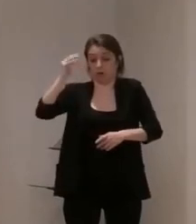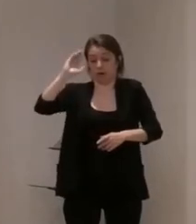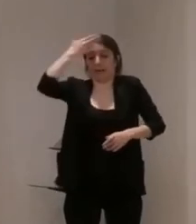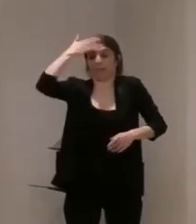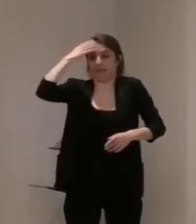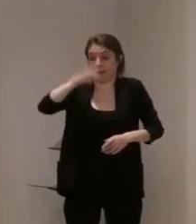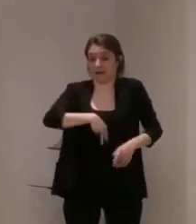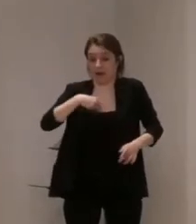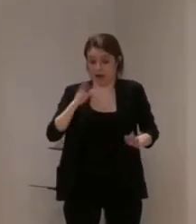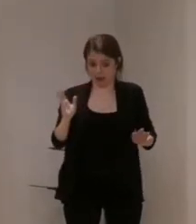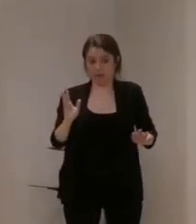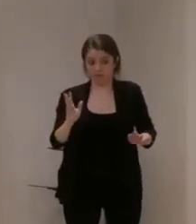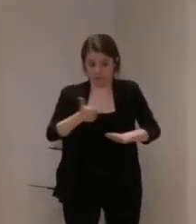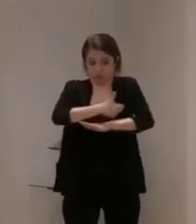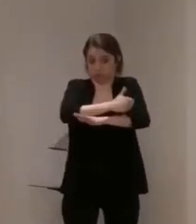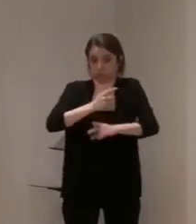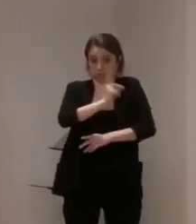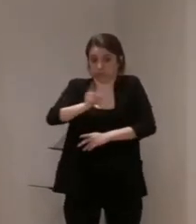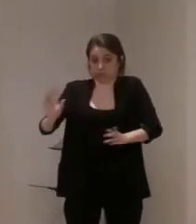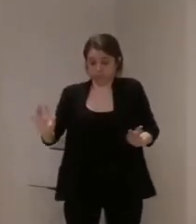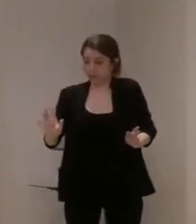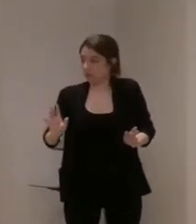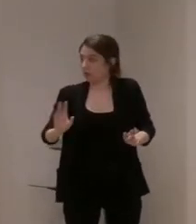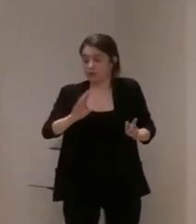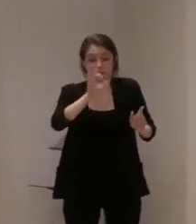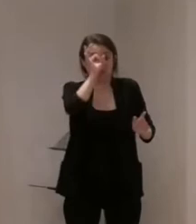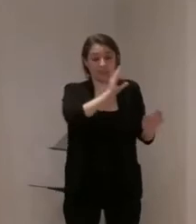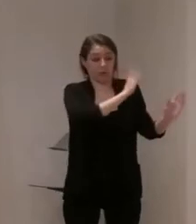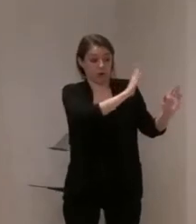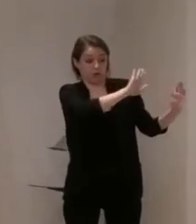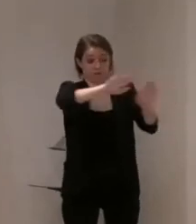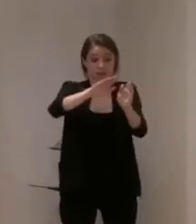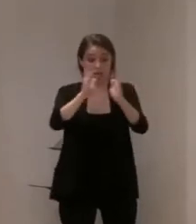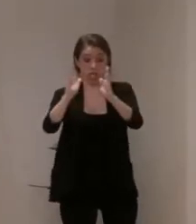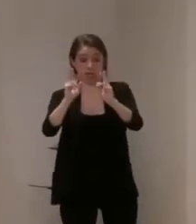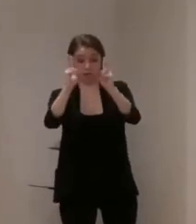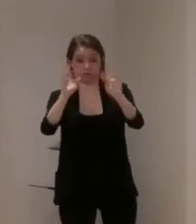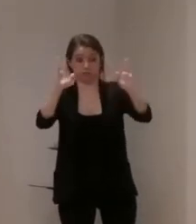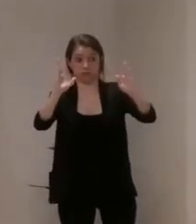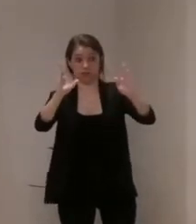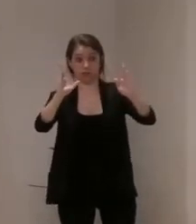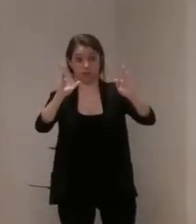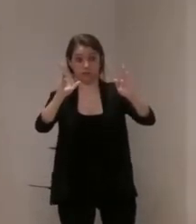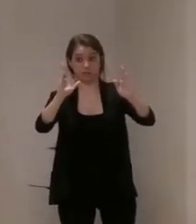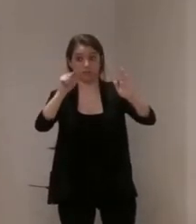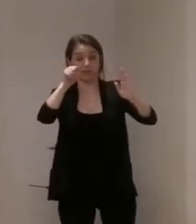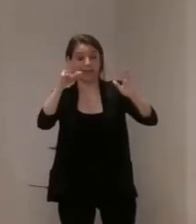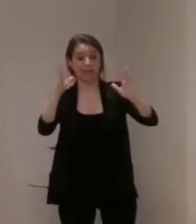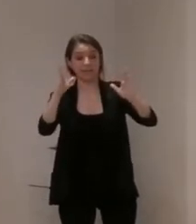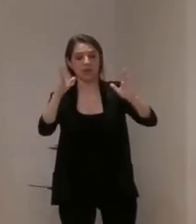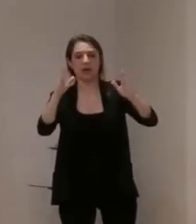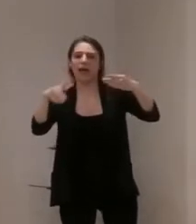uns elements administradors i poca cosa més. I al final del segle, en el moment en què teòricament es munta